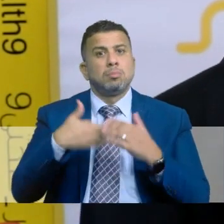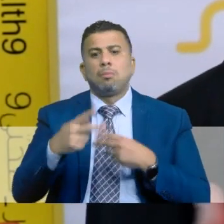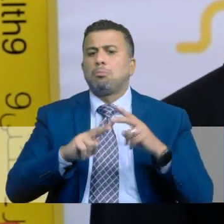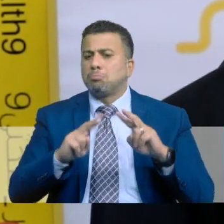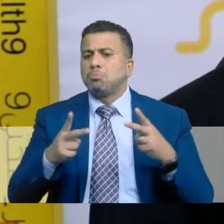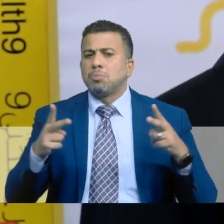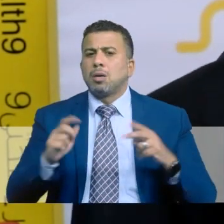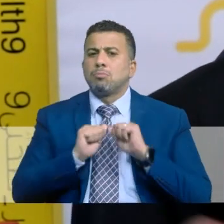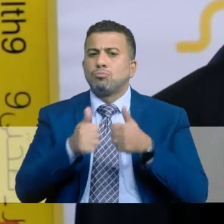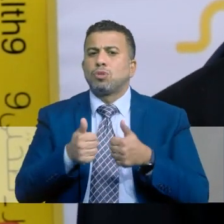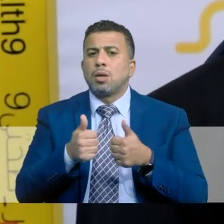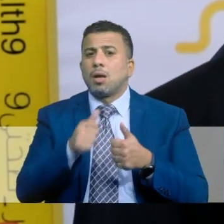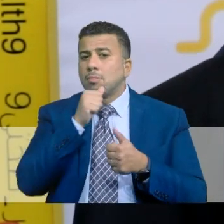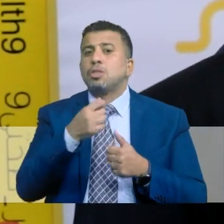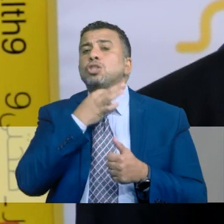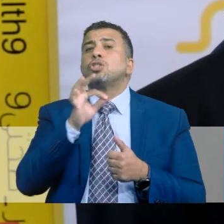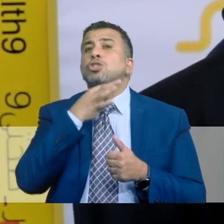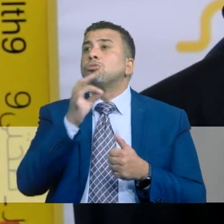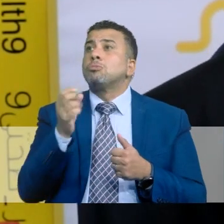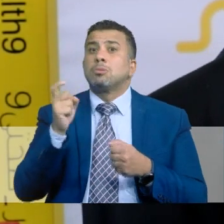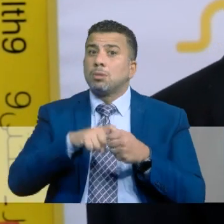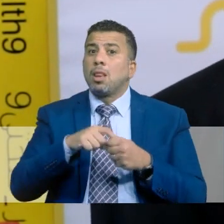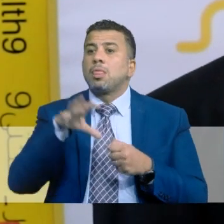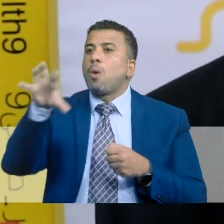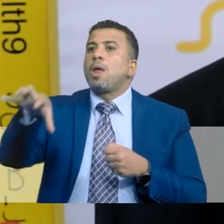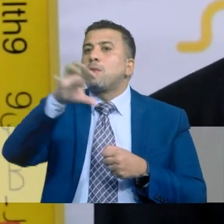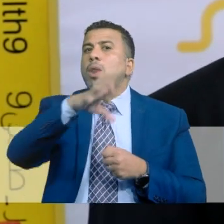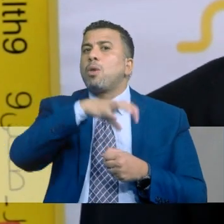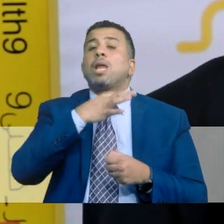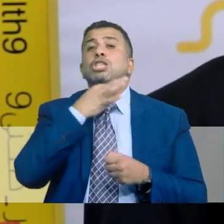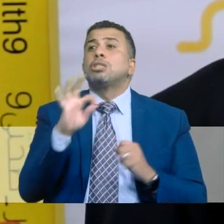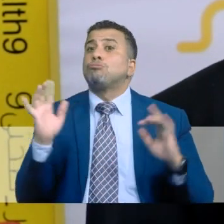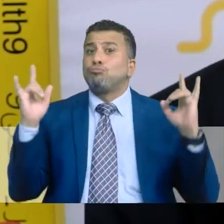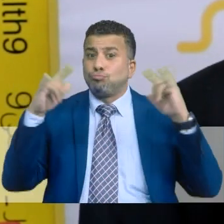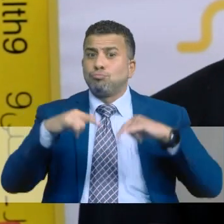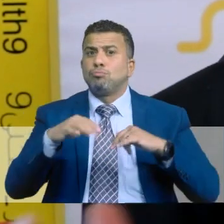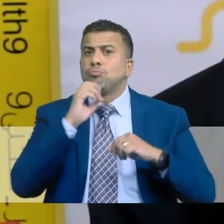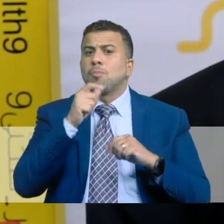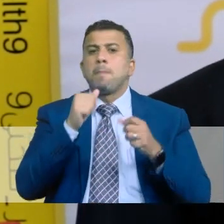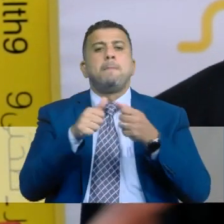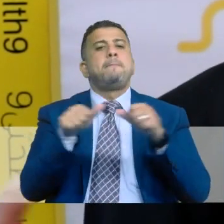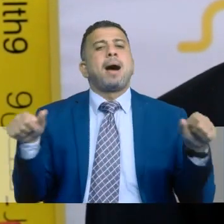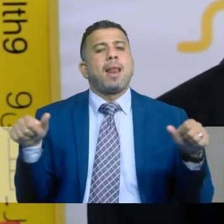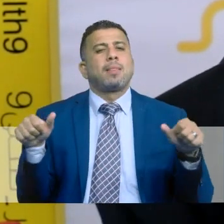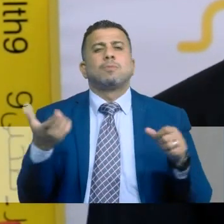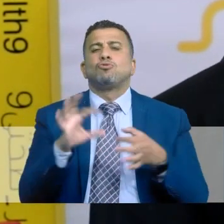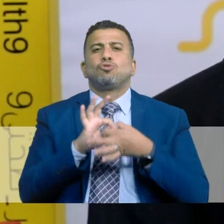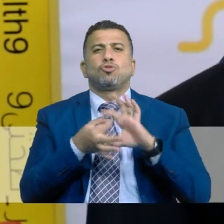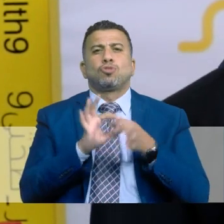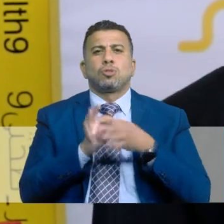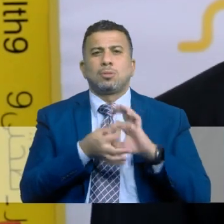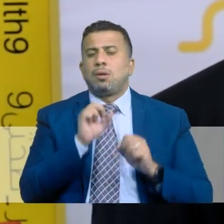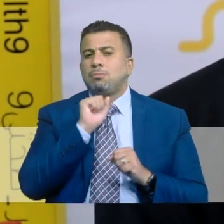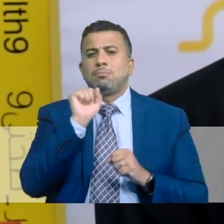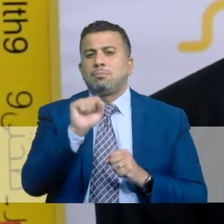تنوعا، بمشاركين من جدد من دول جديدة، وأيضا المعرض والجمعيات اللي